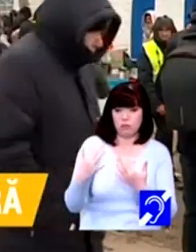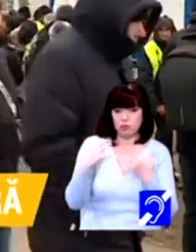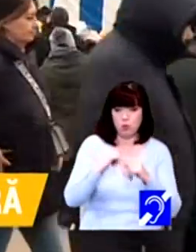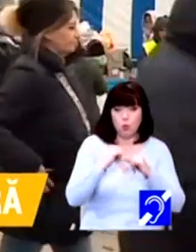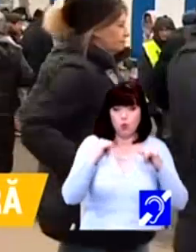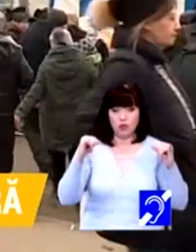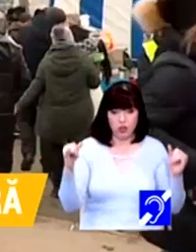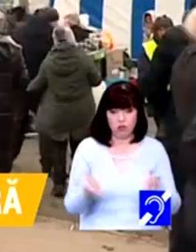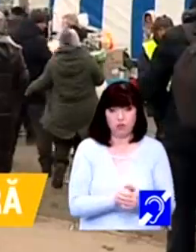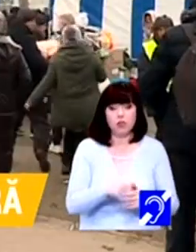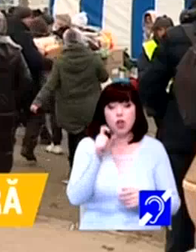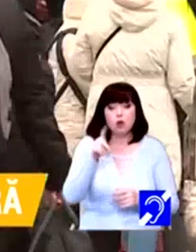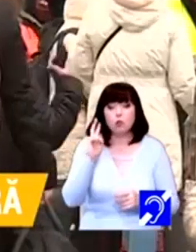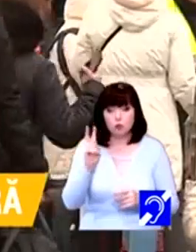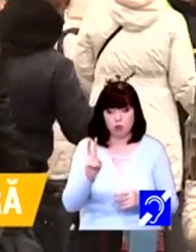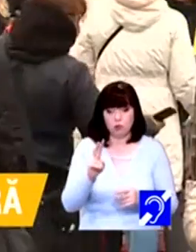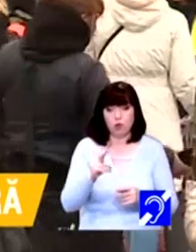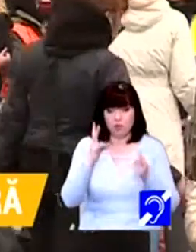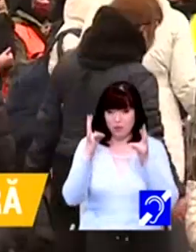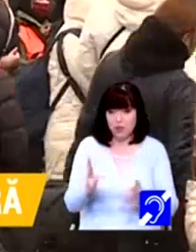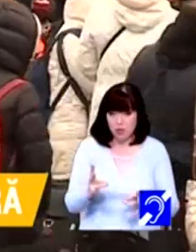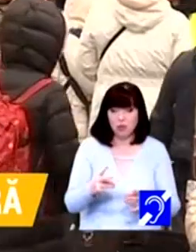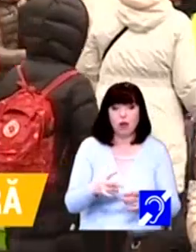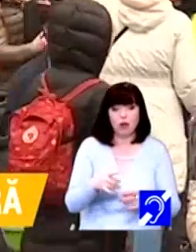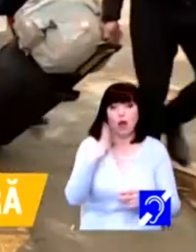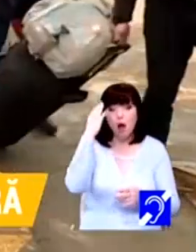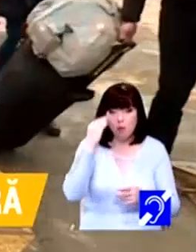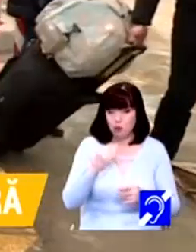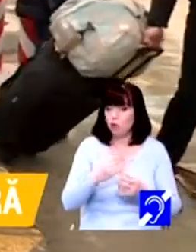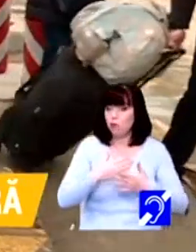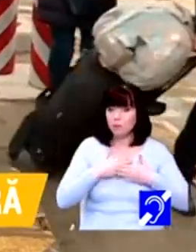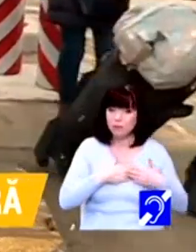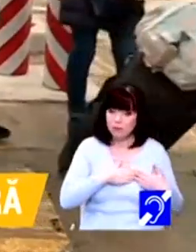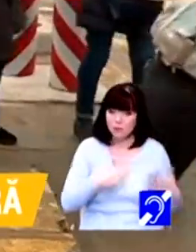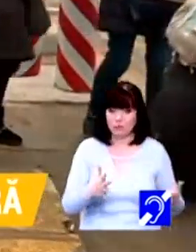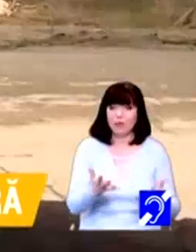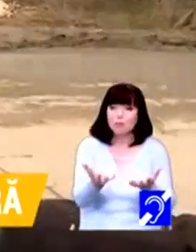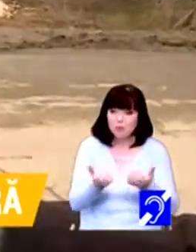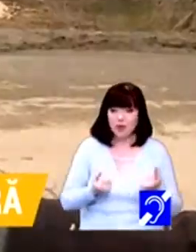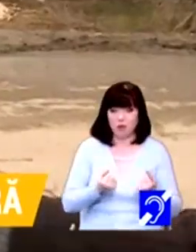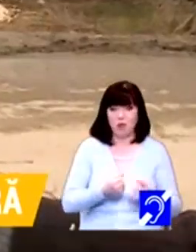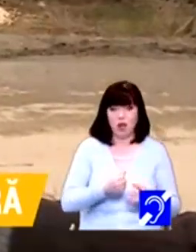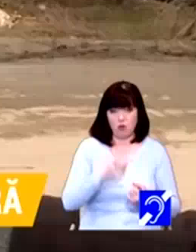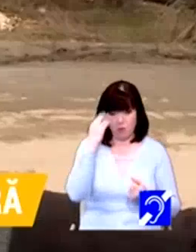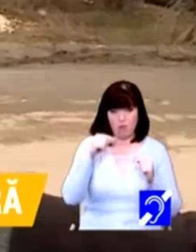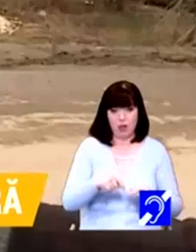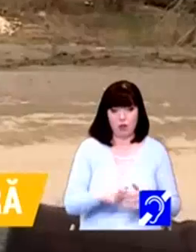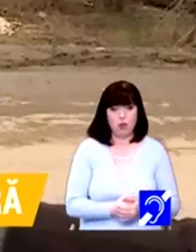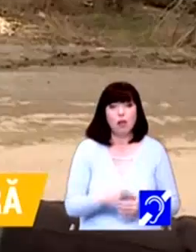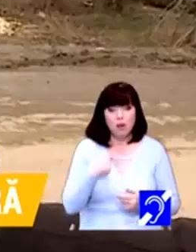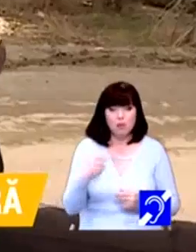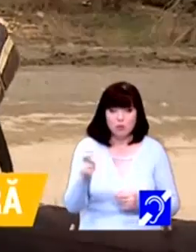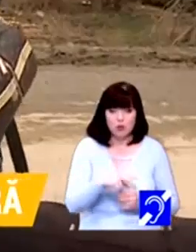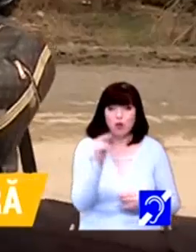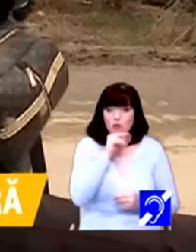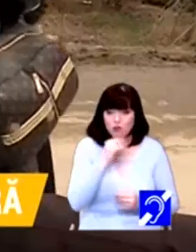mai mare. Oamenii aflați în necaz sunt întâmpinați cu brațele deschise de voluntarii din Republica Moldova. Am venit cu biscuiți, am venit cu ceai, am venit cu